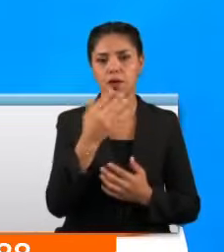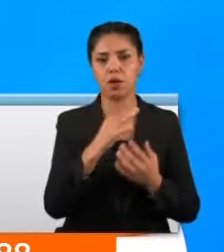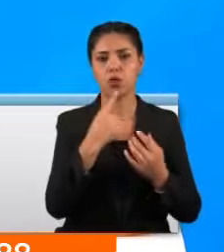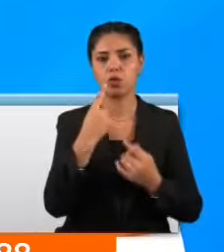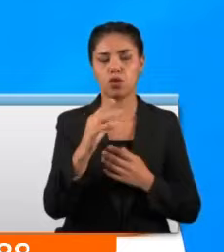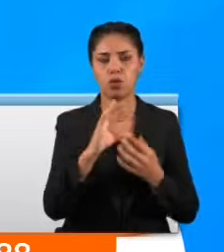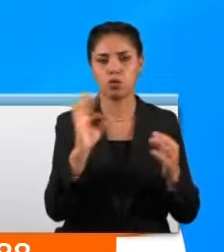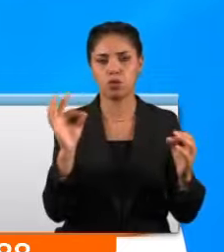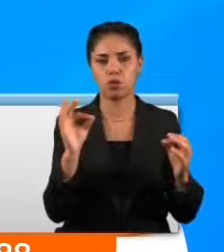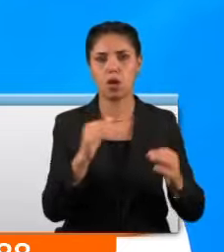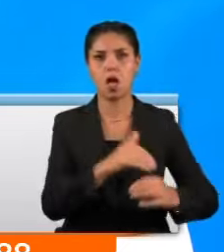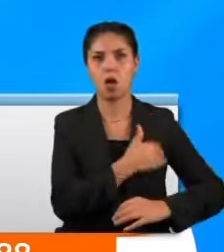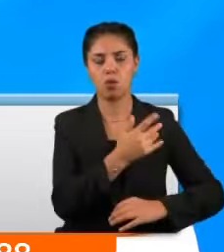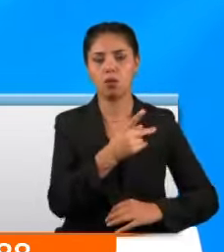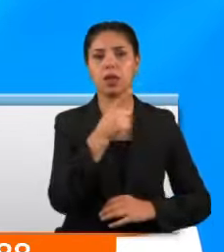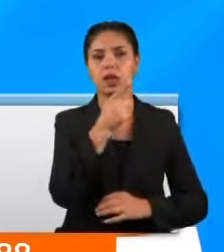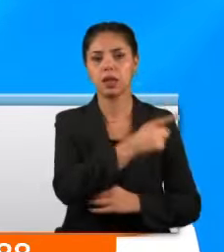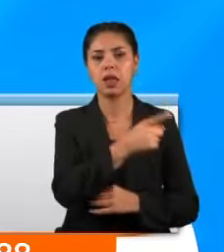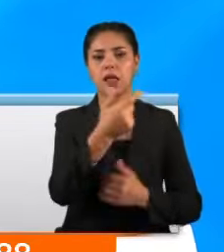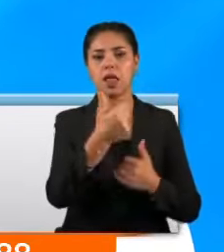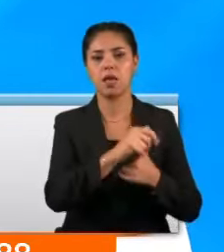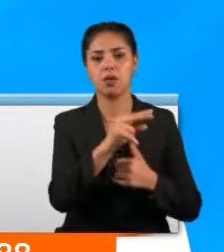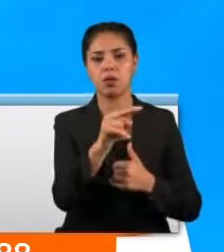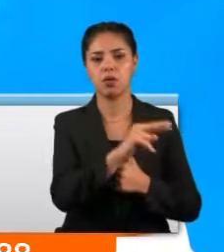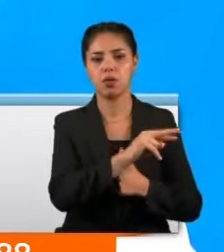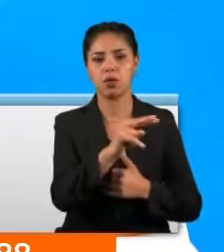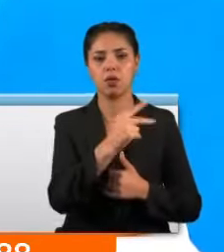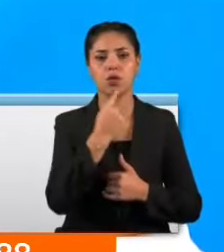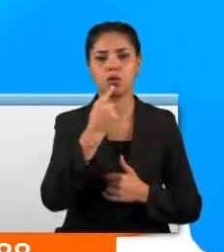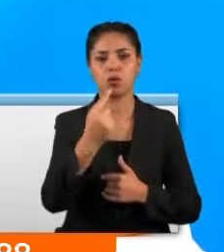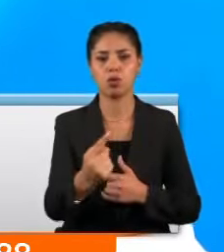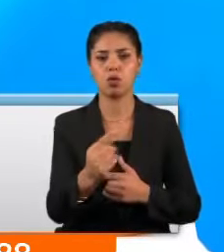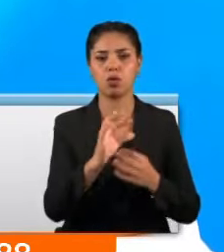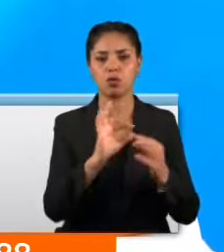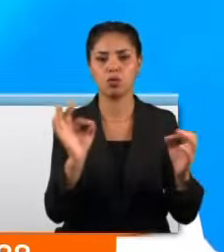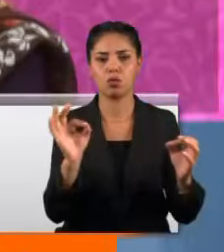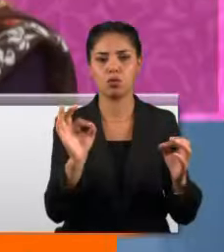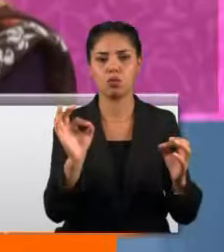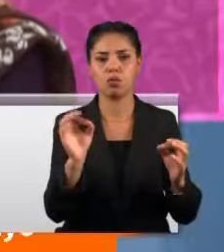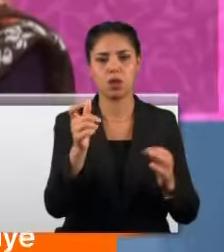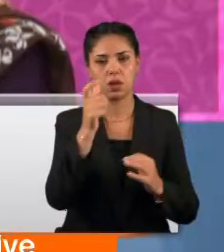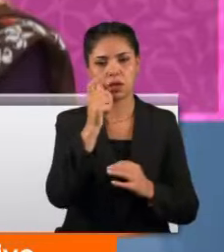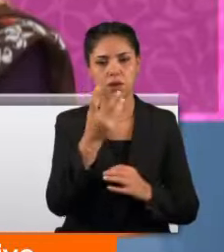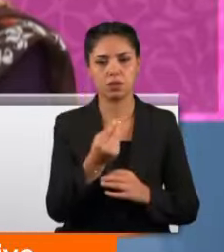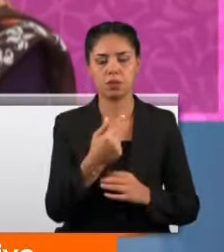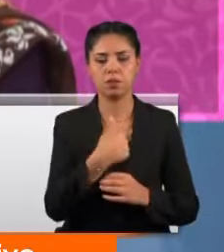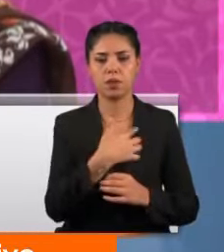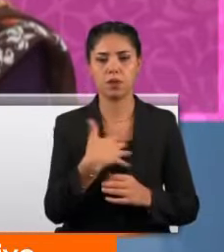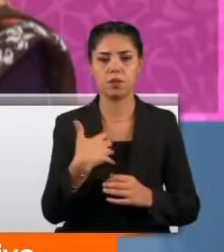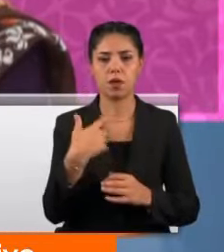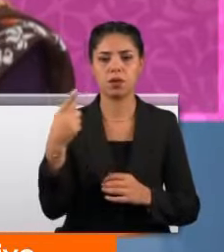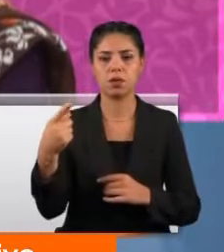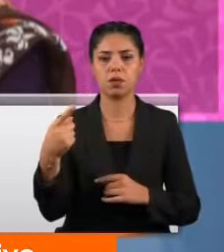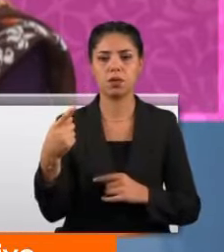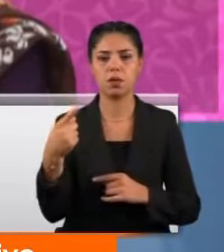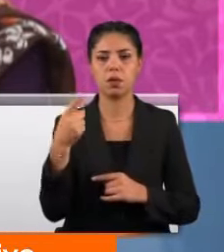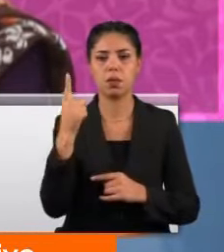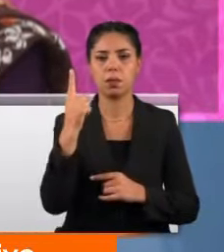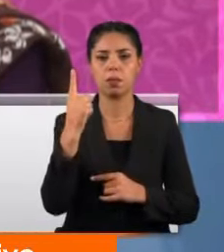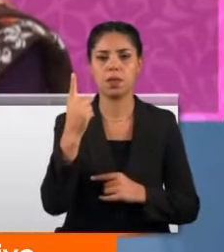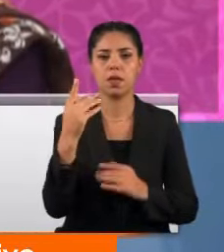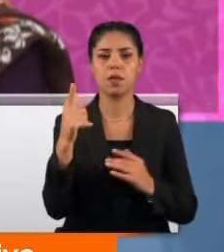Avukat... Bu senin ve eşinin ağzından çıkan bu sözleri de dikkate alır. Benim annem dünürü yaşadığı zaman bir kere bu